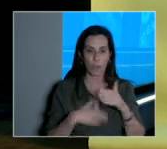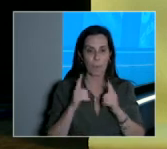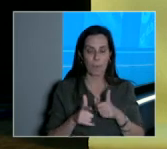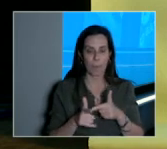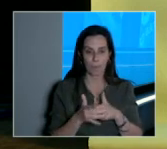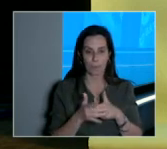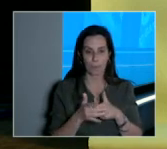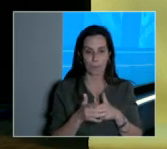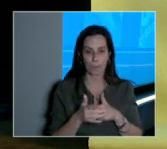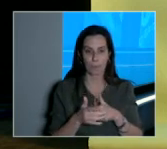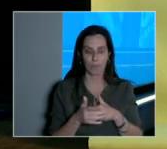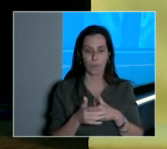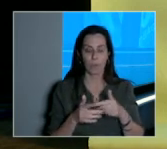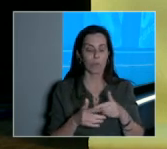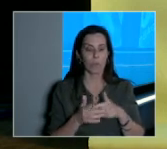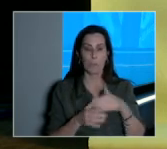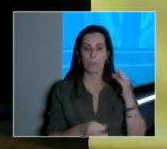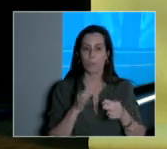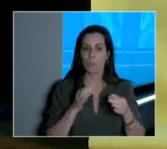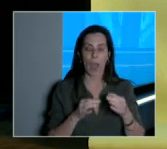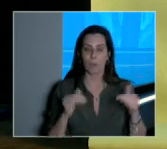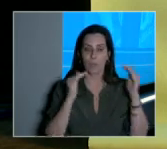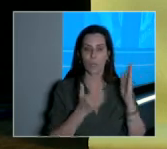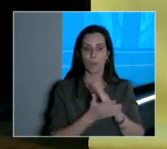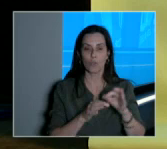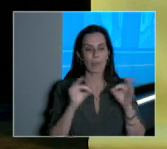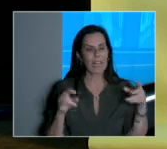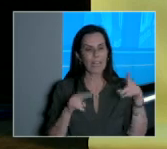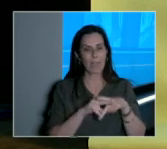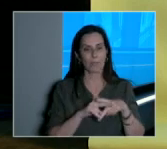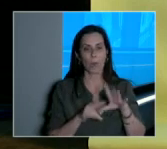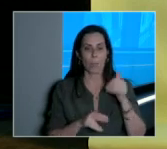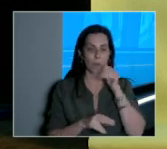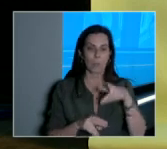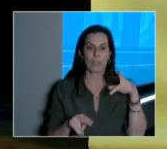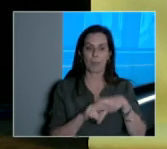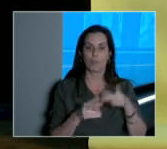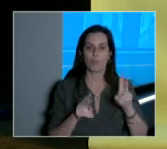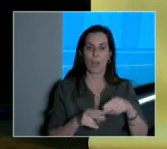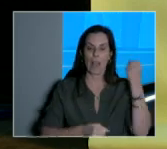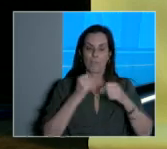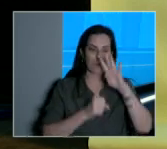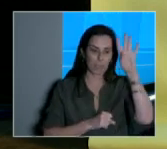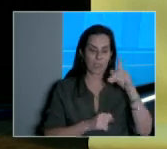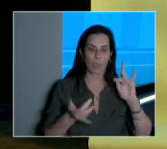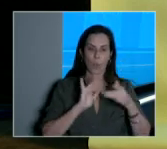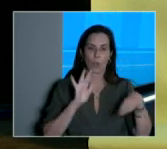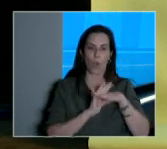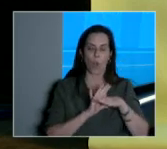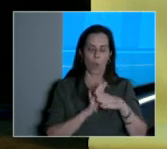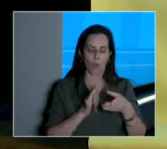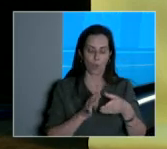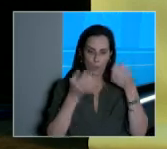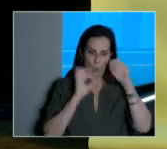תוך כדי לחימה ברפיח, בית המשפט העליון החליט שהוא מתחיל להתערב. אולי מחר הוא גם יתערב אם אפשר להפציץ באיראן, כי זה נוגד חוק יסוד כבוד